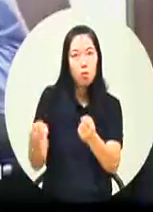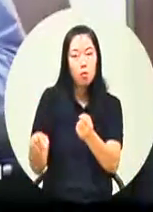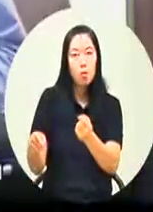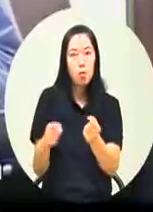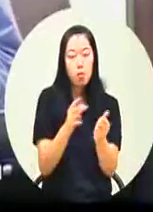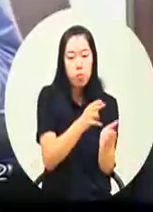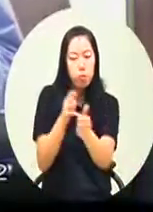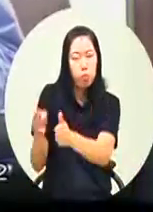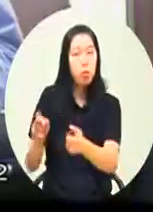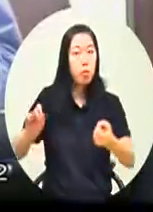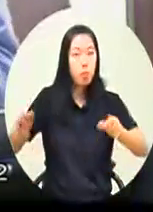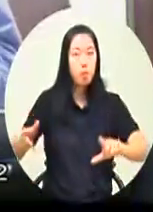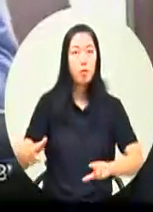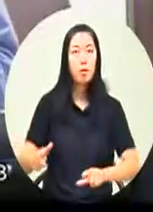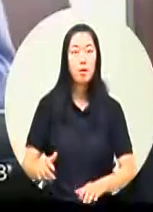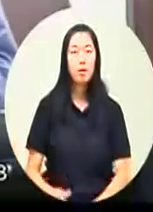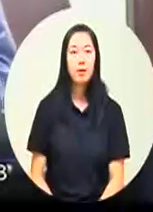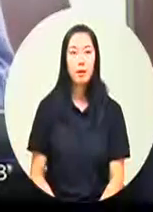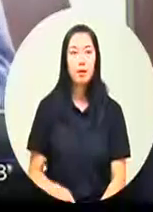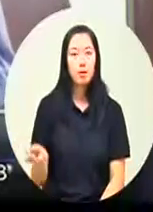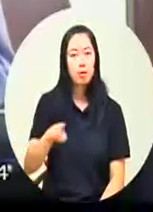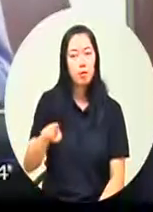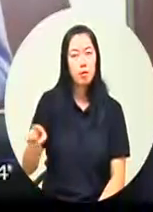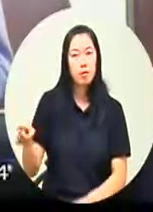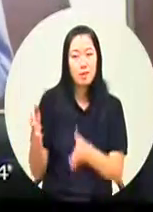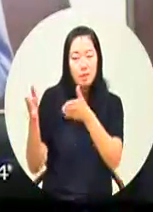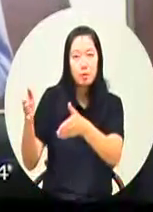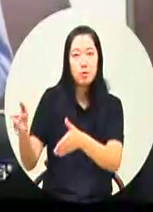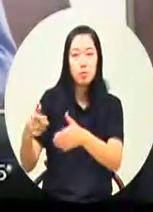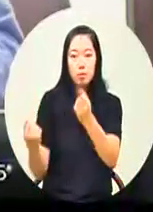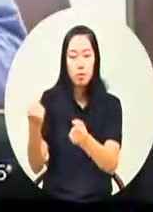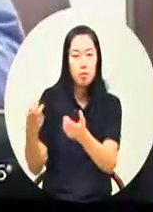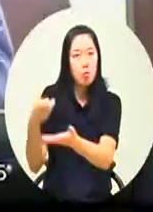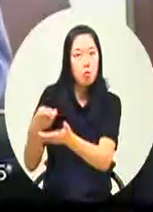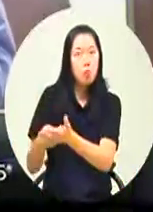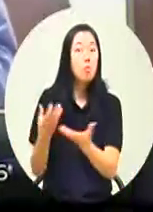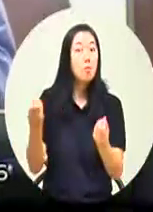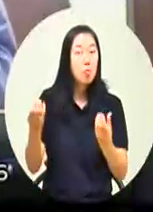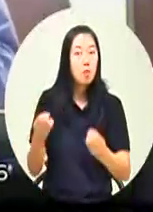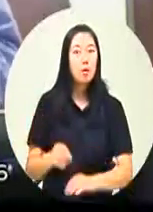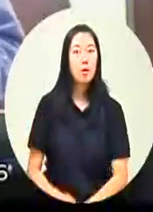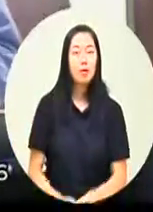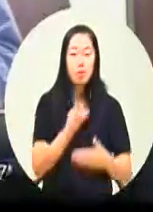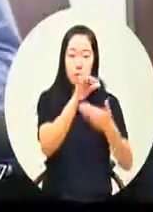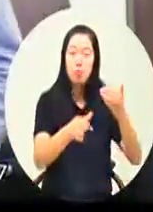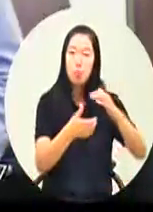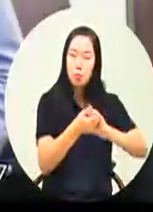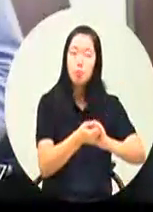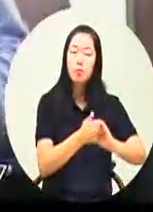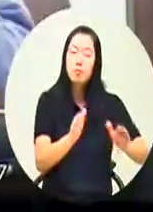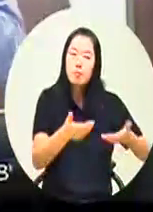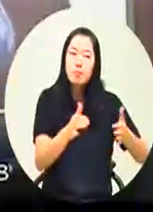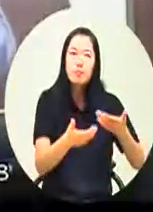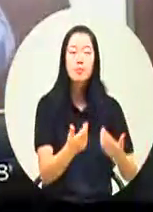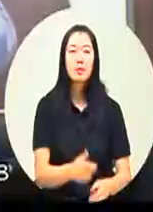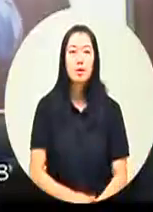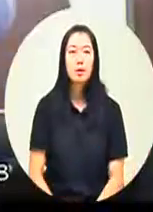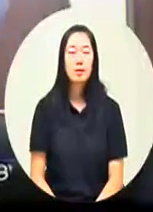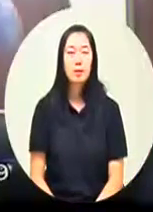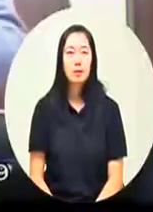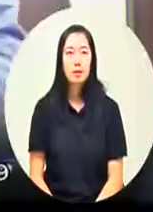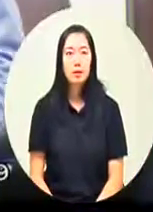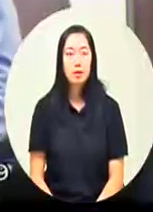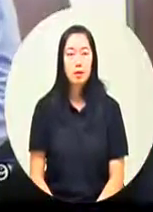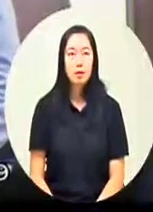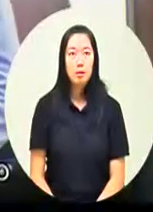然有相对的安全系数，但是不像汽车的要求这么高，它就规范就会比较有另外一个规范。那这个。可